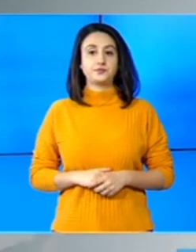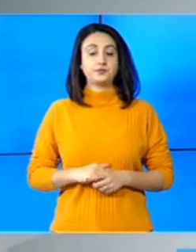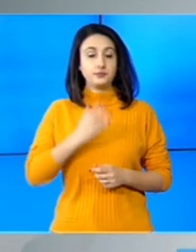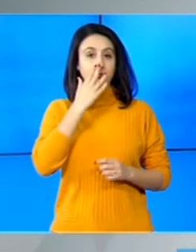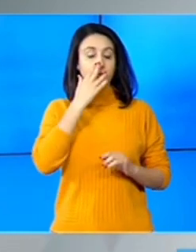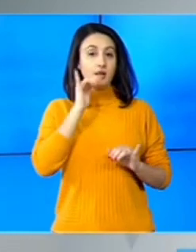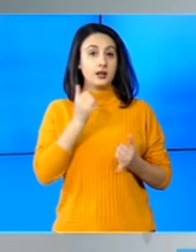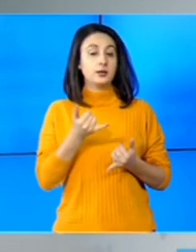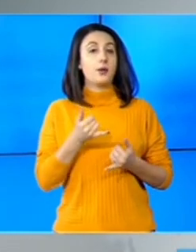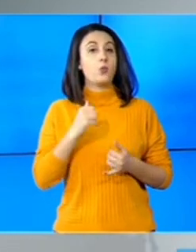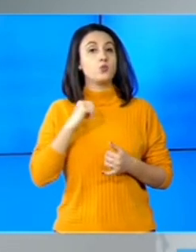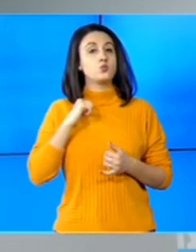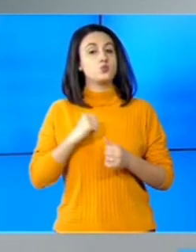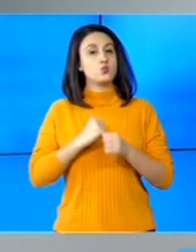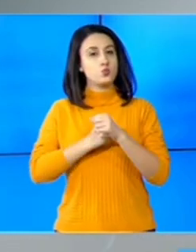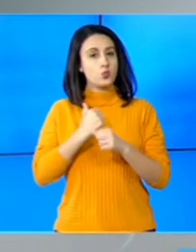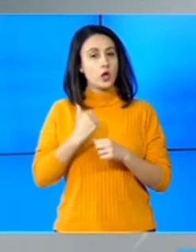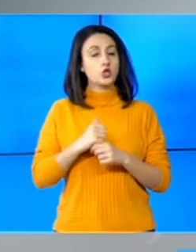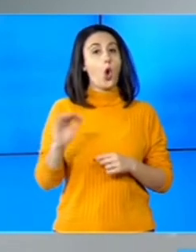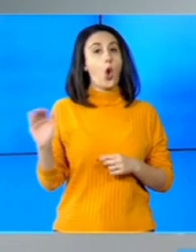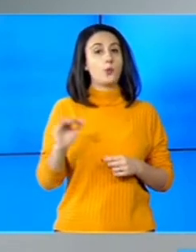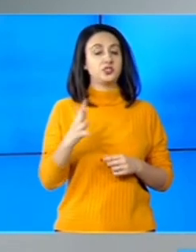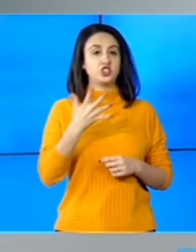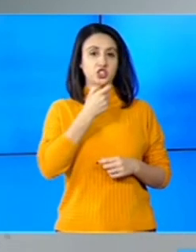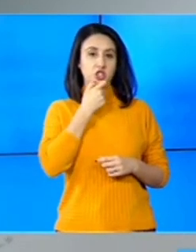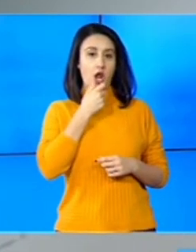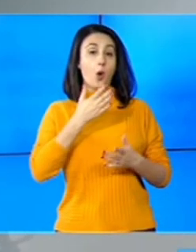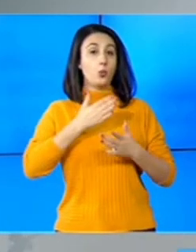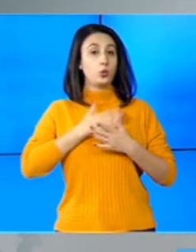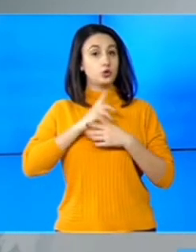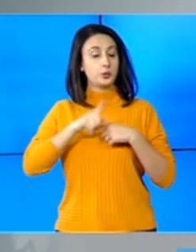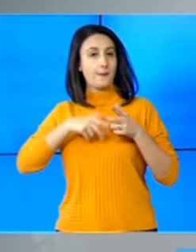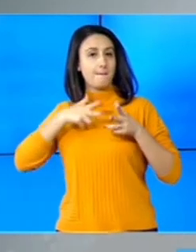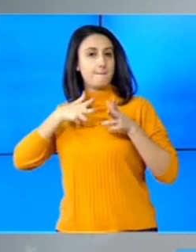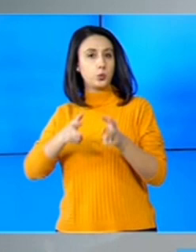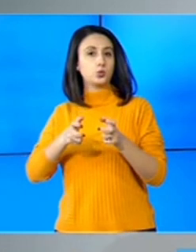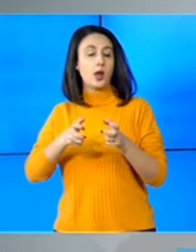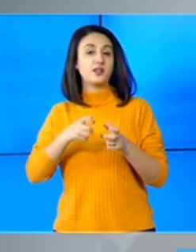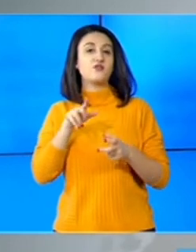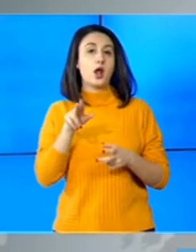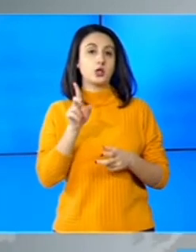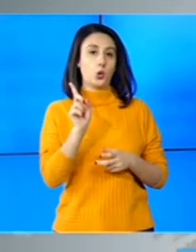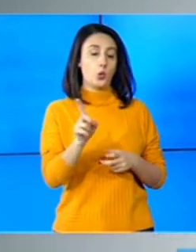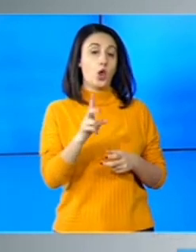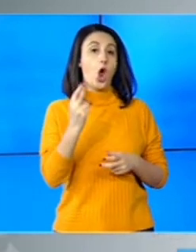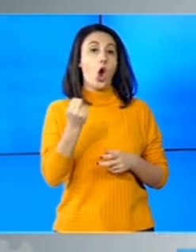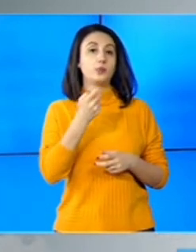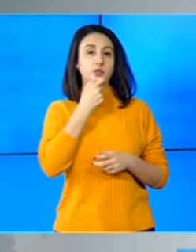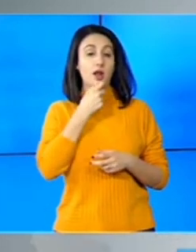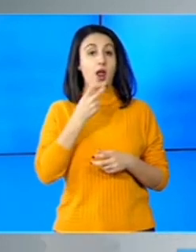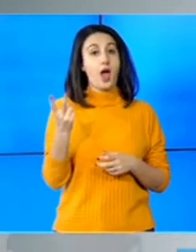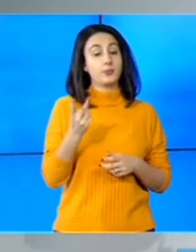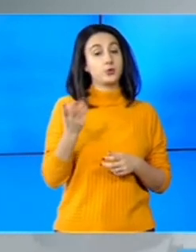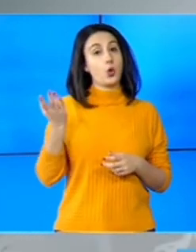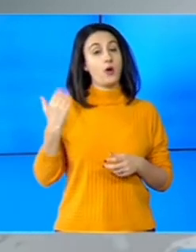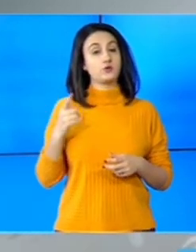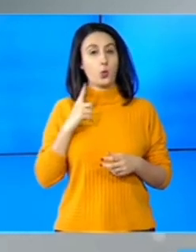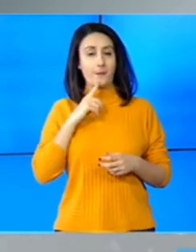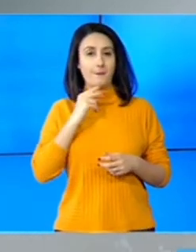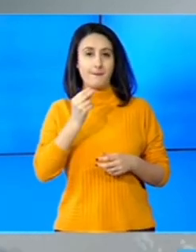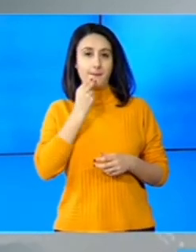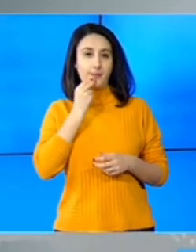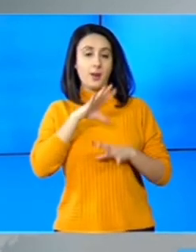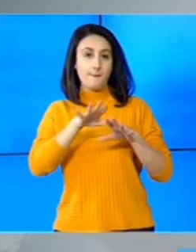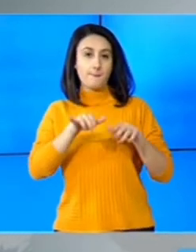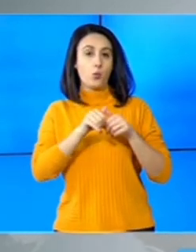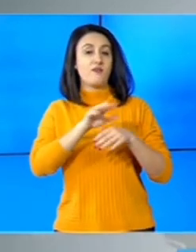Tragedie în județul Mureș. Un copil de 5 ani a murit după ce a fost împușcat mortal de fratele său de 8 ani. Cei doi se aflau la un picnic